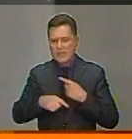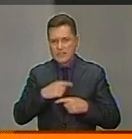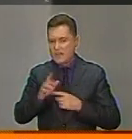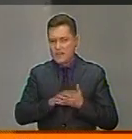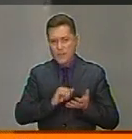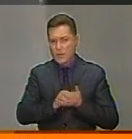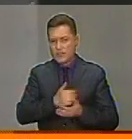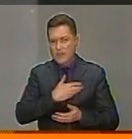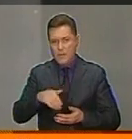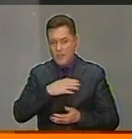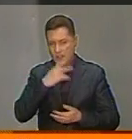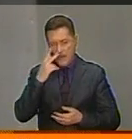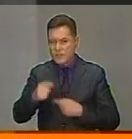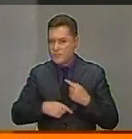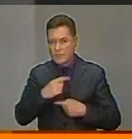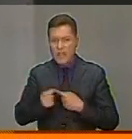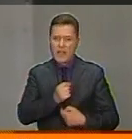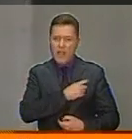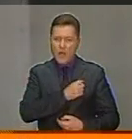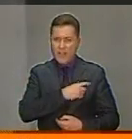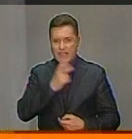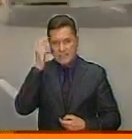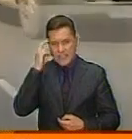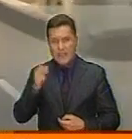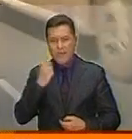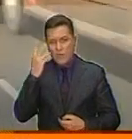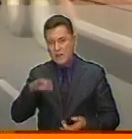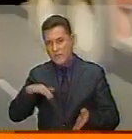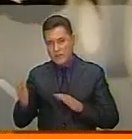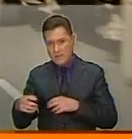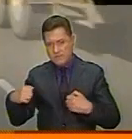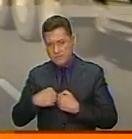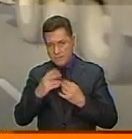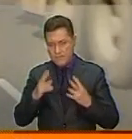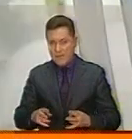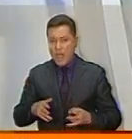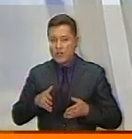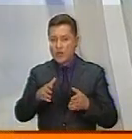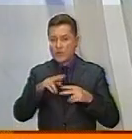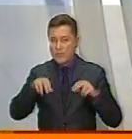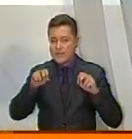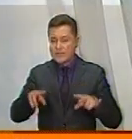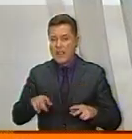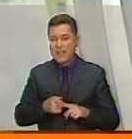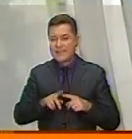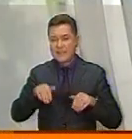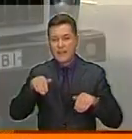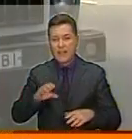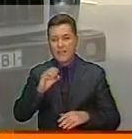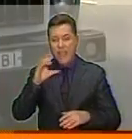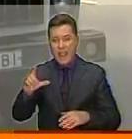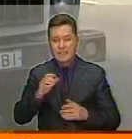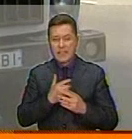і ми це бачимо припустим по трасі одеса-київ коли Вони лежать на боку дорожня безпека - це директива ЄС яку потрібно вписати в